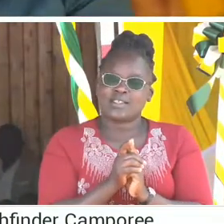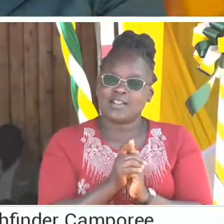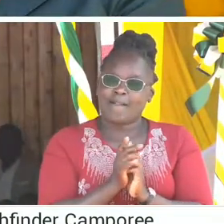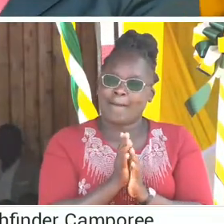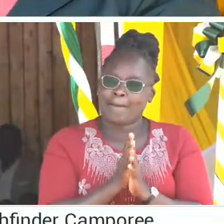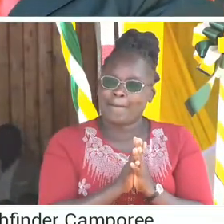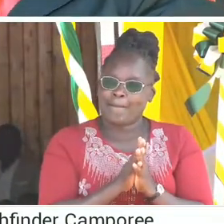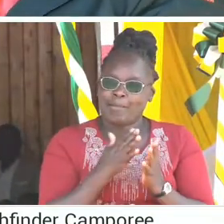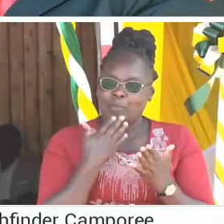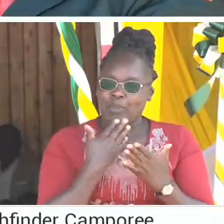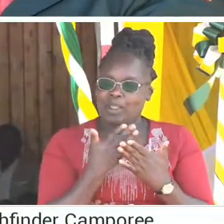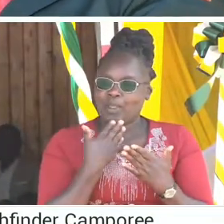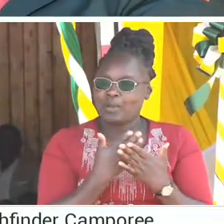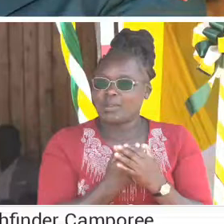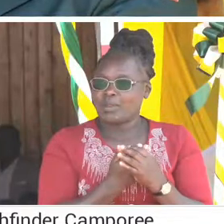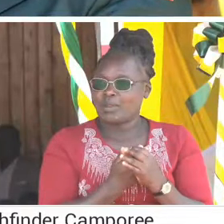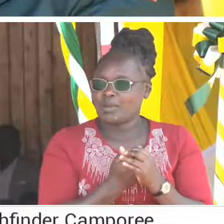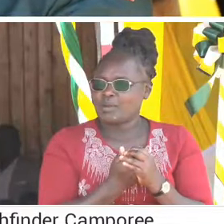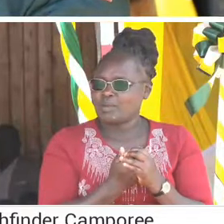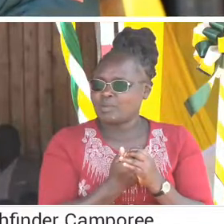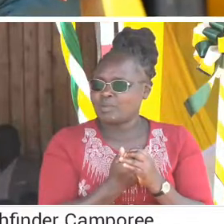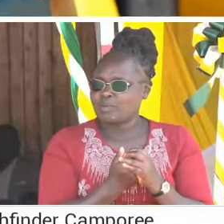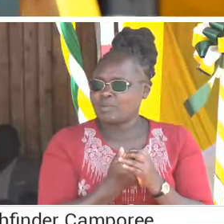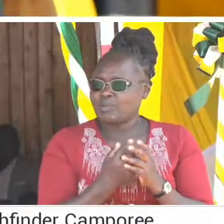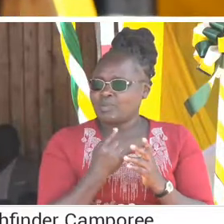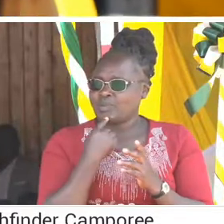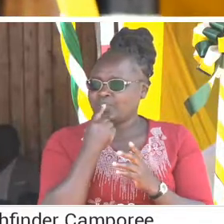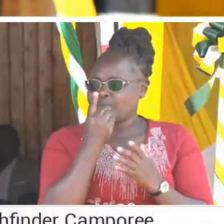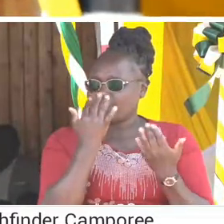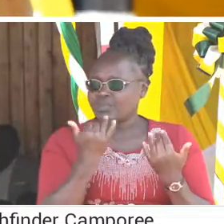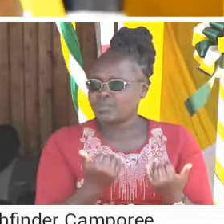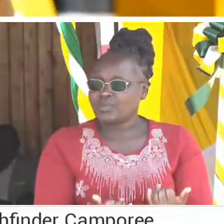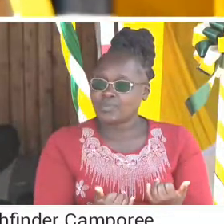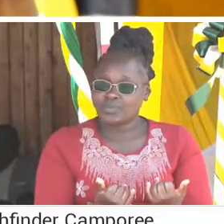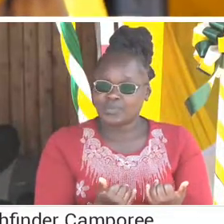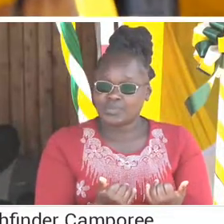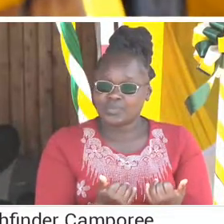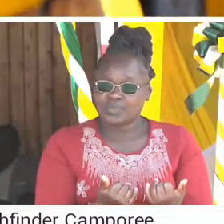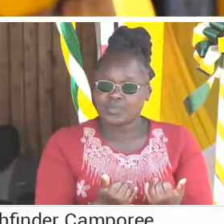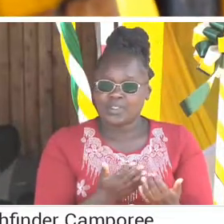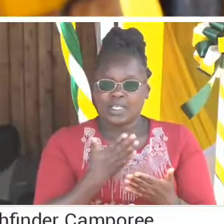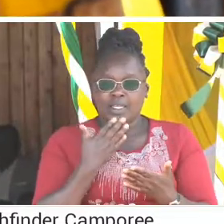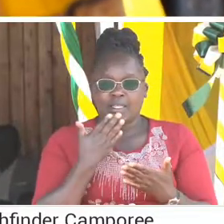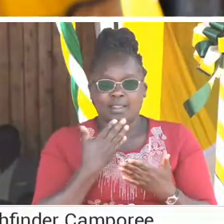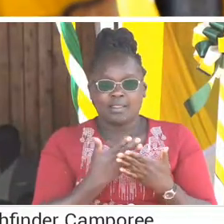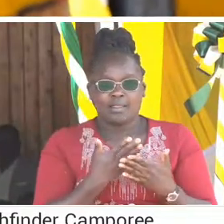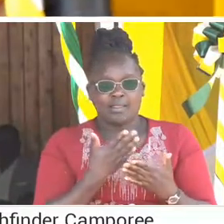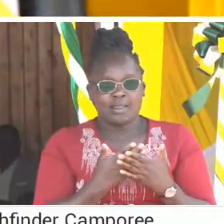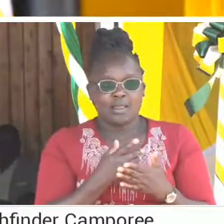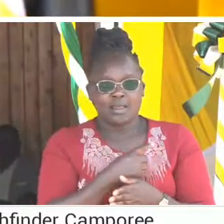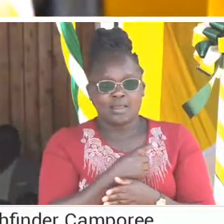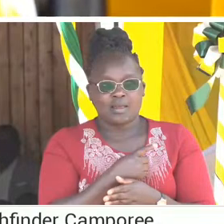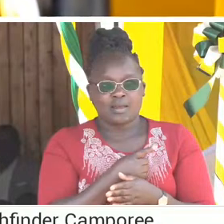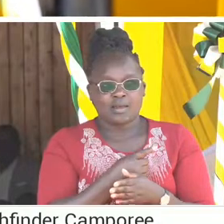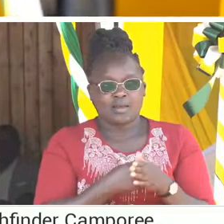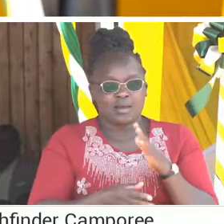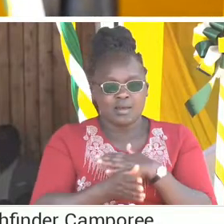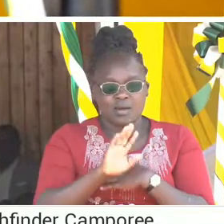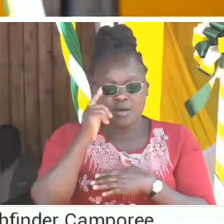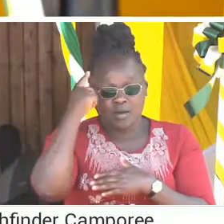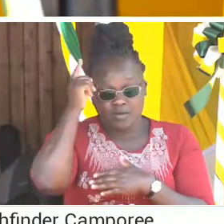Asanteni sana. Basi nimeshukuru sana kuwa hapa sabato ya siku ya leo kwa sababu